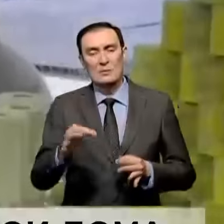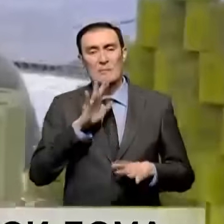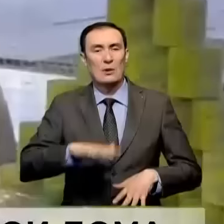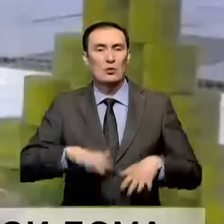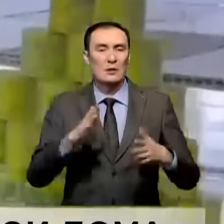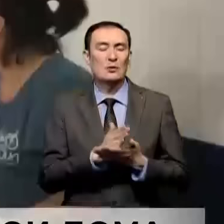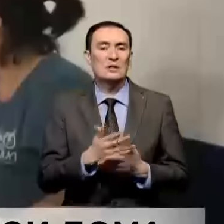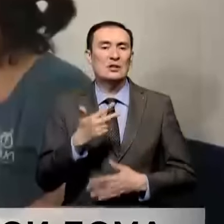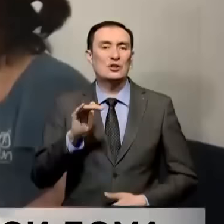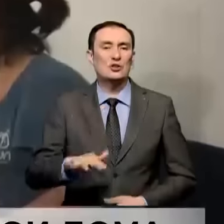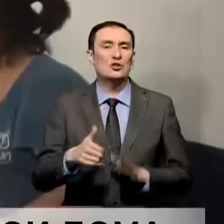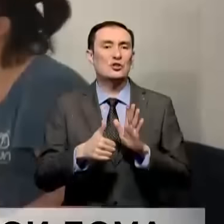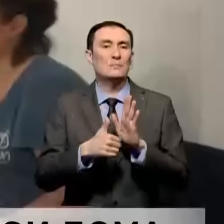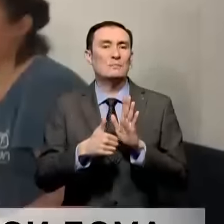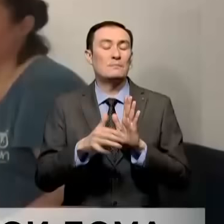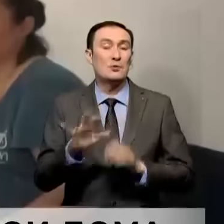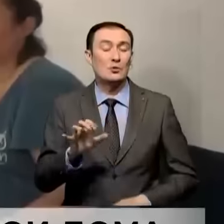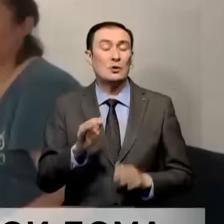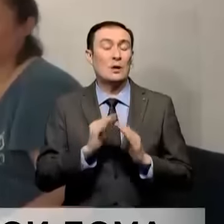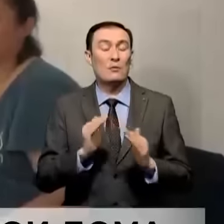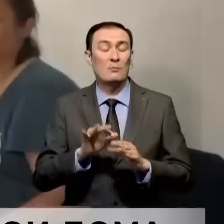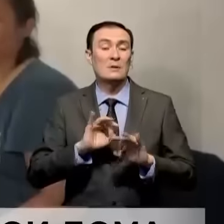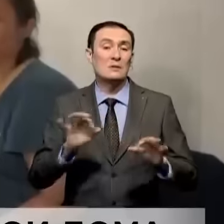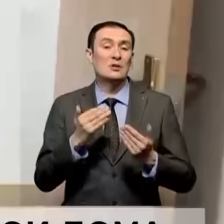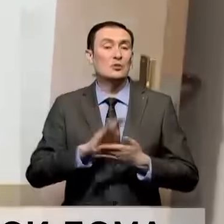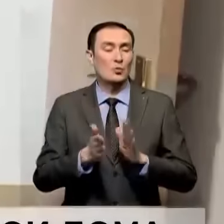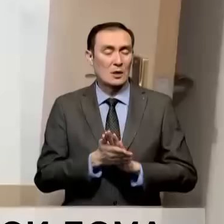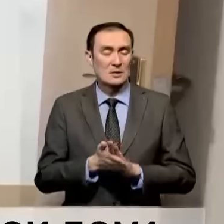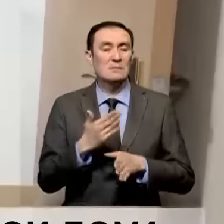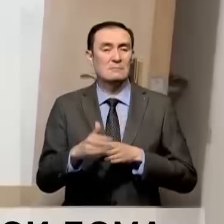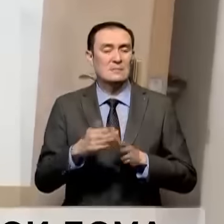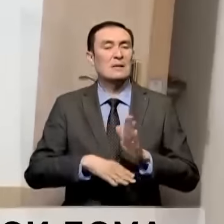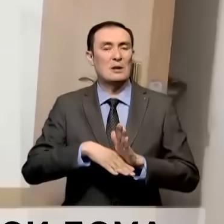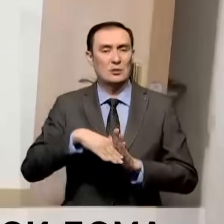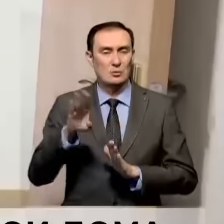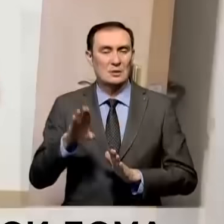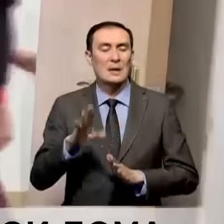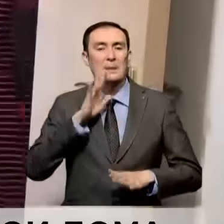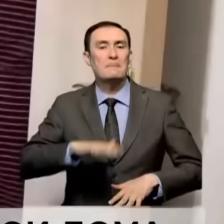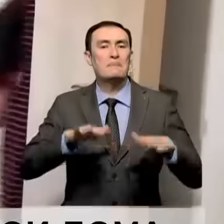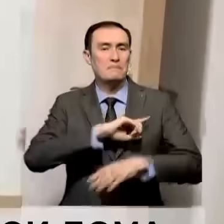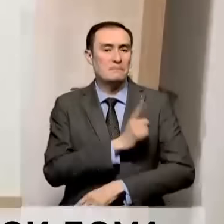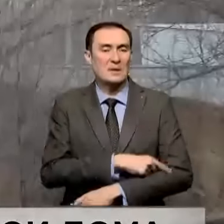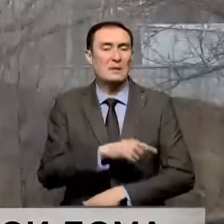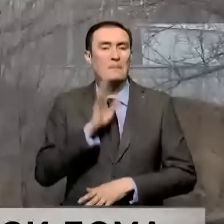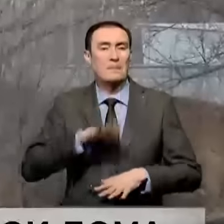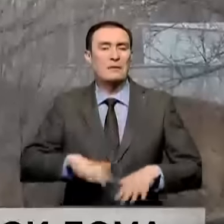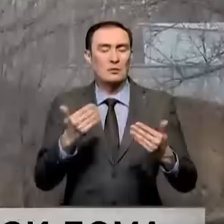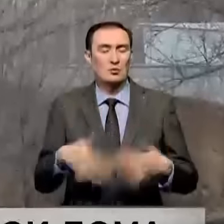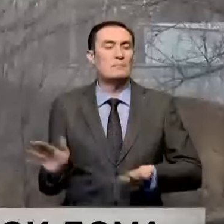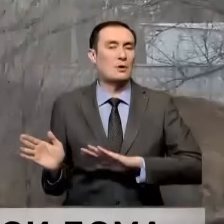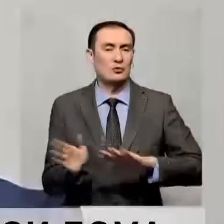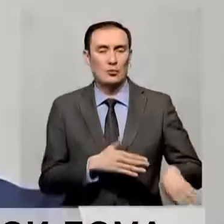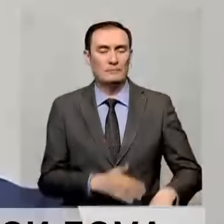больше 3500 домов. Ситуация, по словам специалистов, постепенно стабилизируется. Пик паводка в Петропавловске прошел.